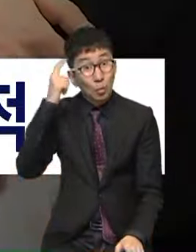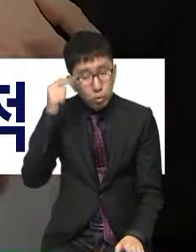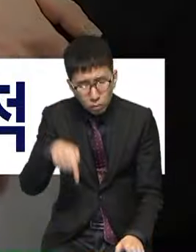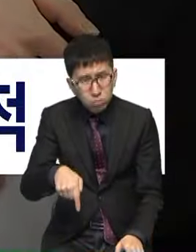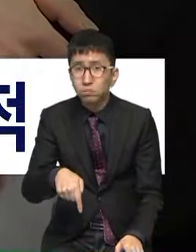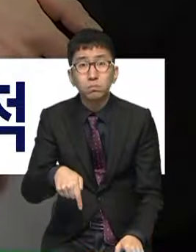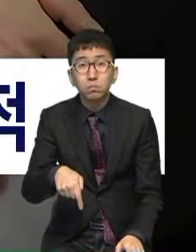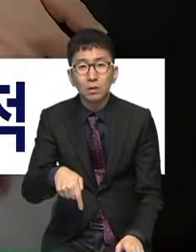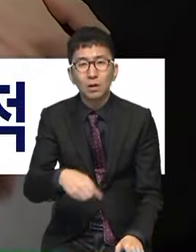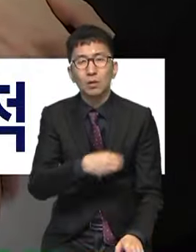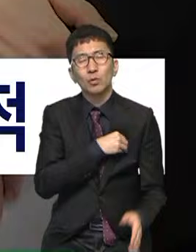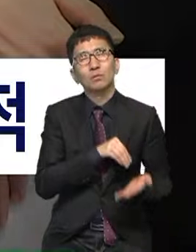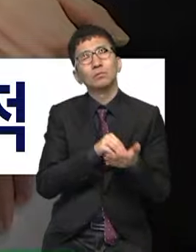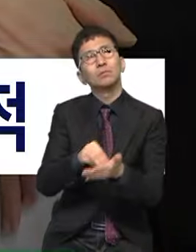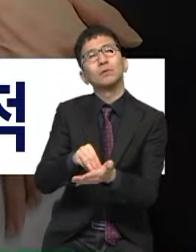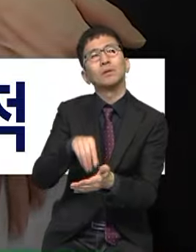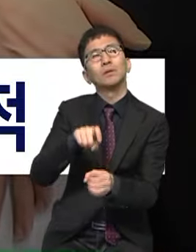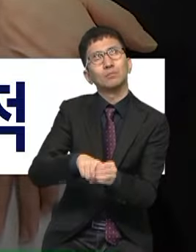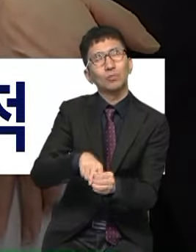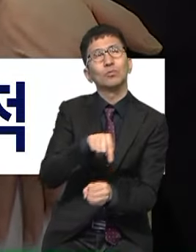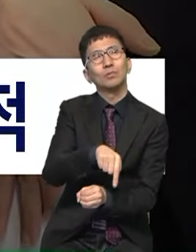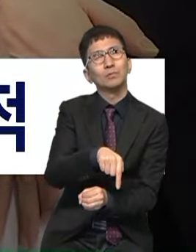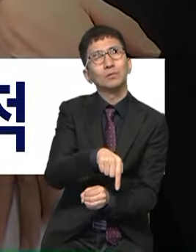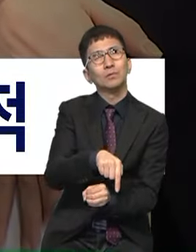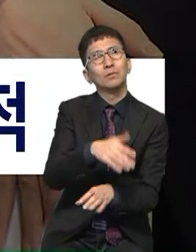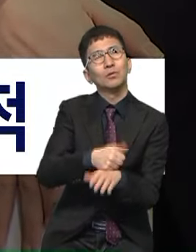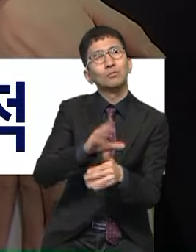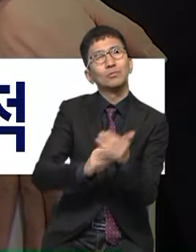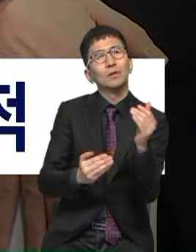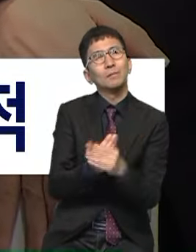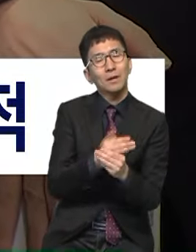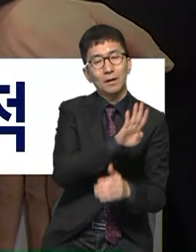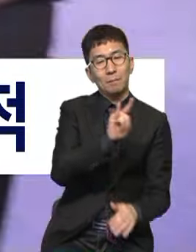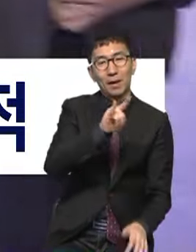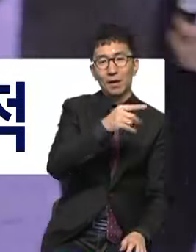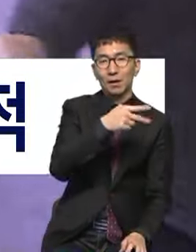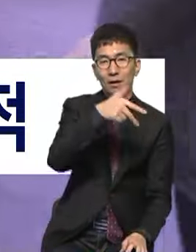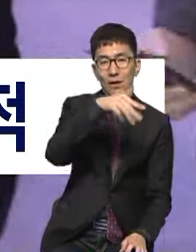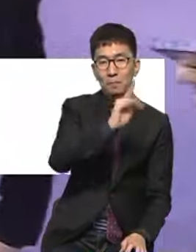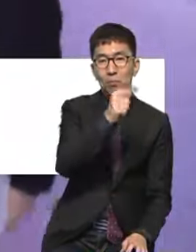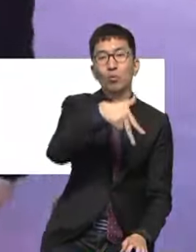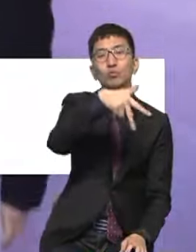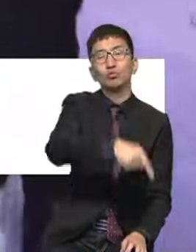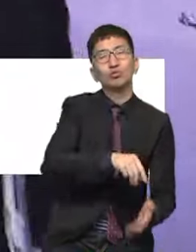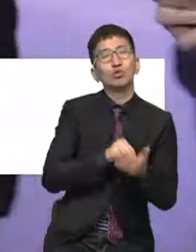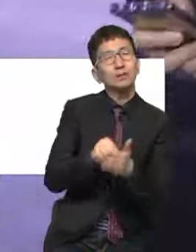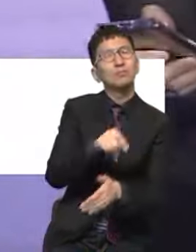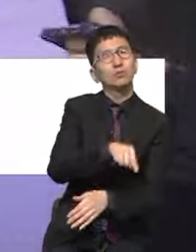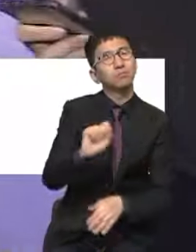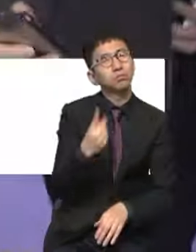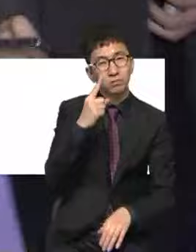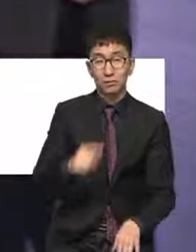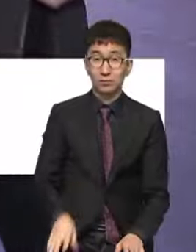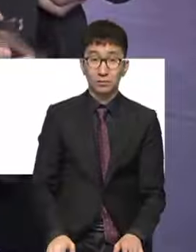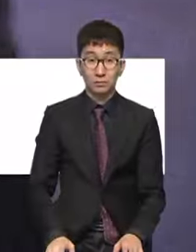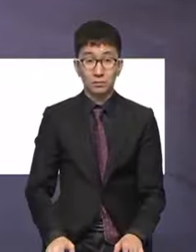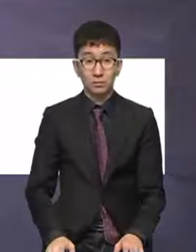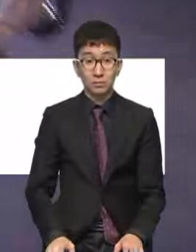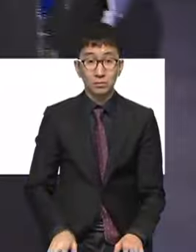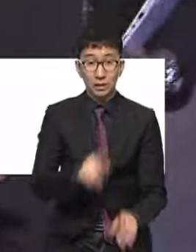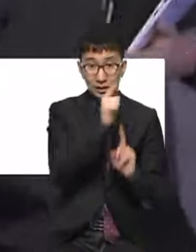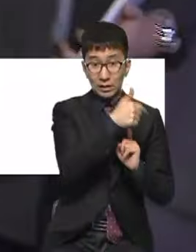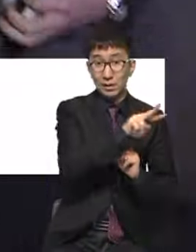빚은 배복주 전 정의당 부대표권을 논의하기 위한 기구입니다. 이낙연 대표 측은 최고위가 이준석